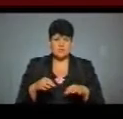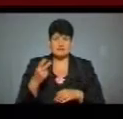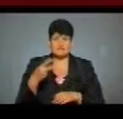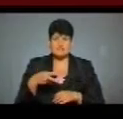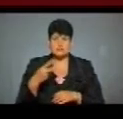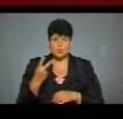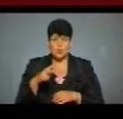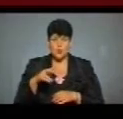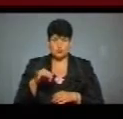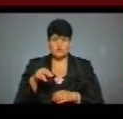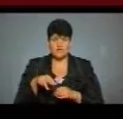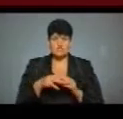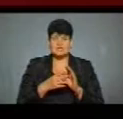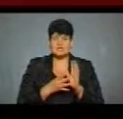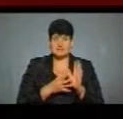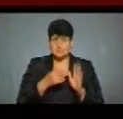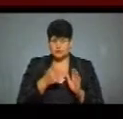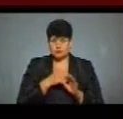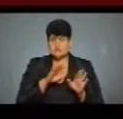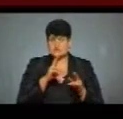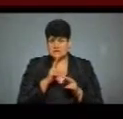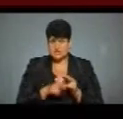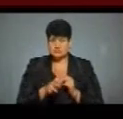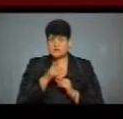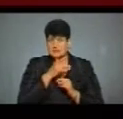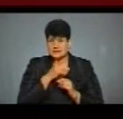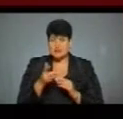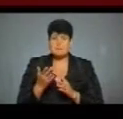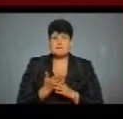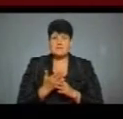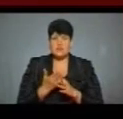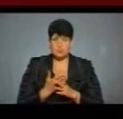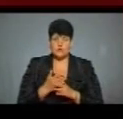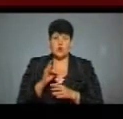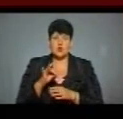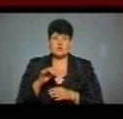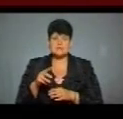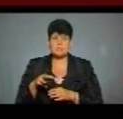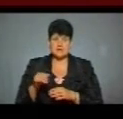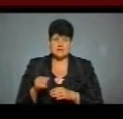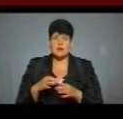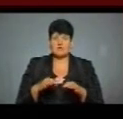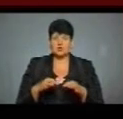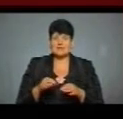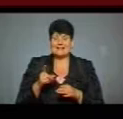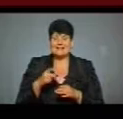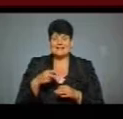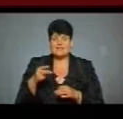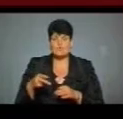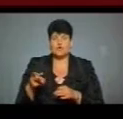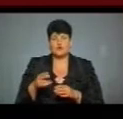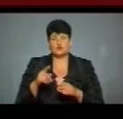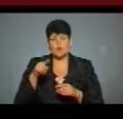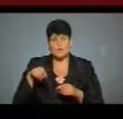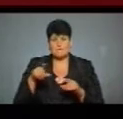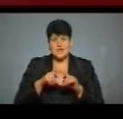22 лютого 2019 року сплив термін пільгового розмитнення авто на євро-номерах, протягом якого зареєструвати